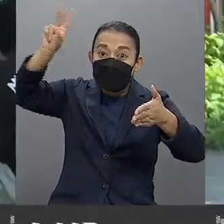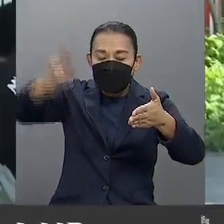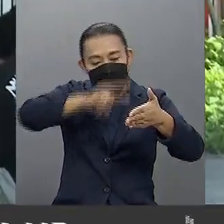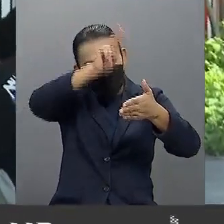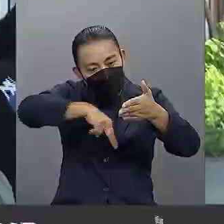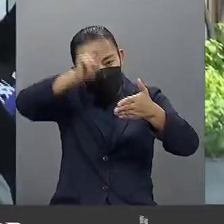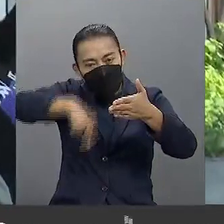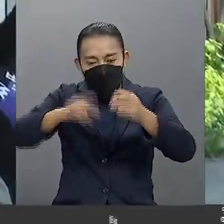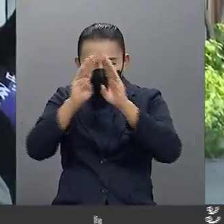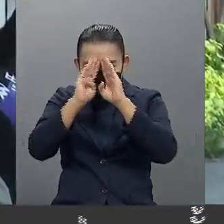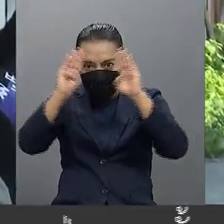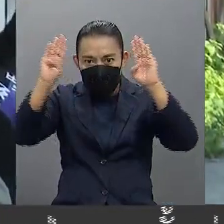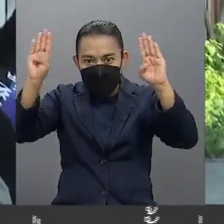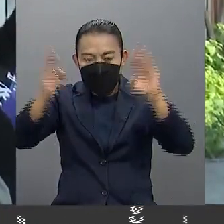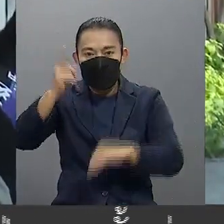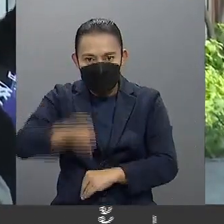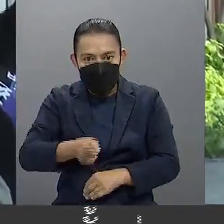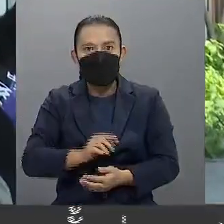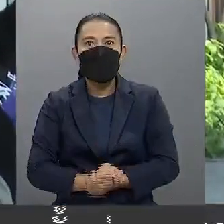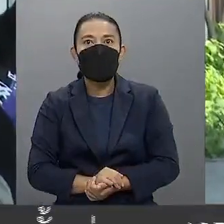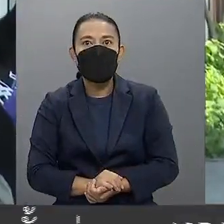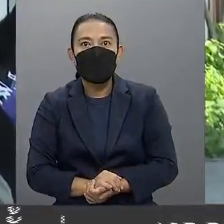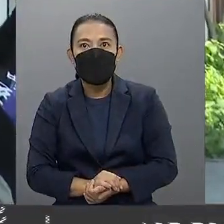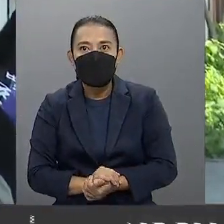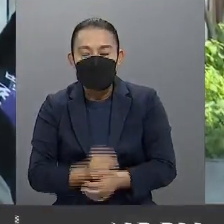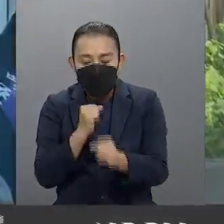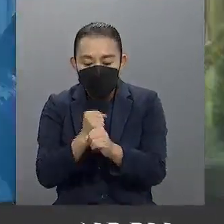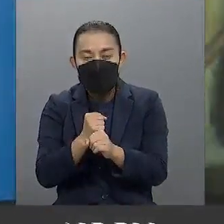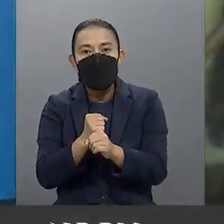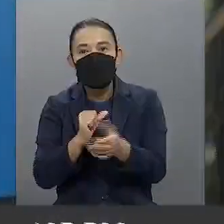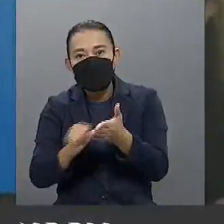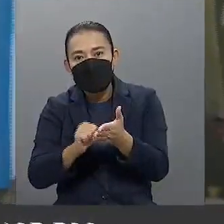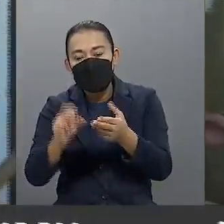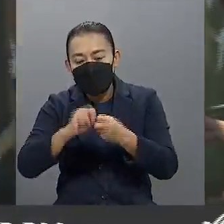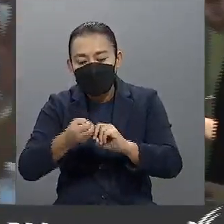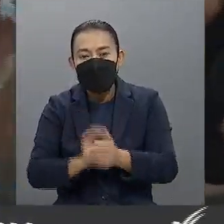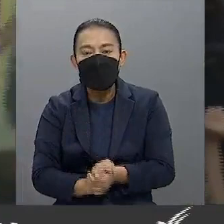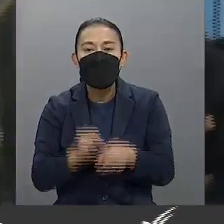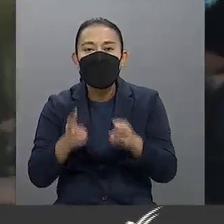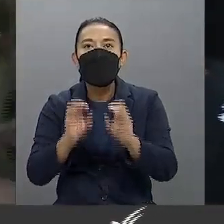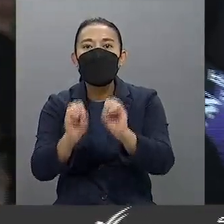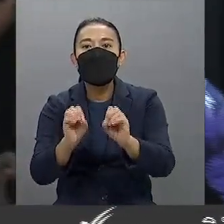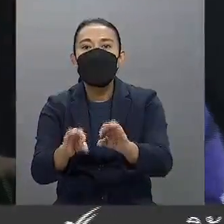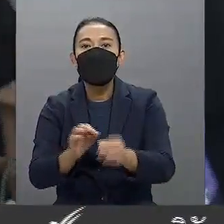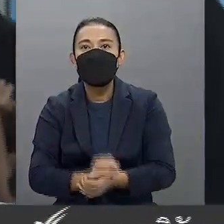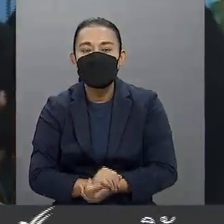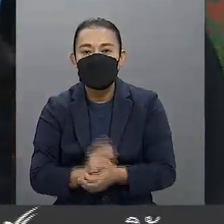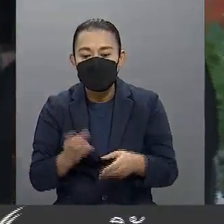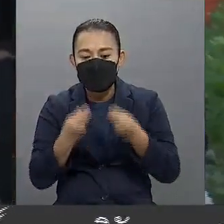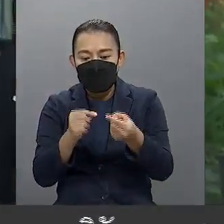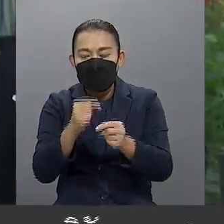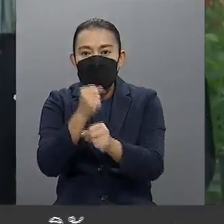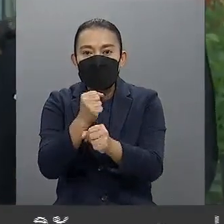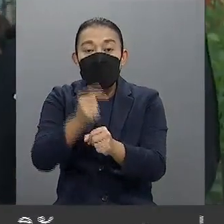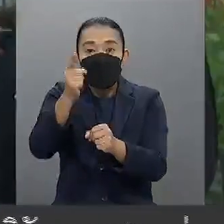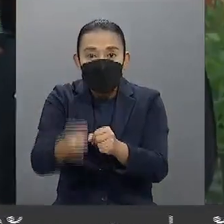ลงพื้นที่จริงการดีลงานและแก้ปัญหาคือวิธีสอนแบบอาจารย์ประดิษฐ์ที่ให้การทำงานจริงเป็นบทเ